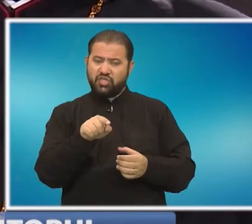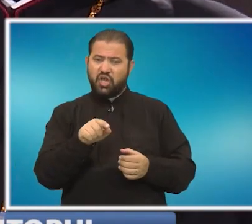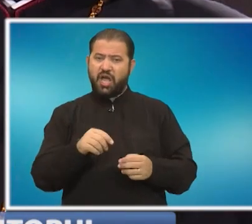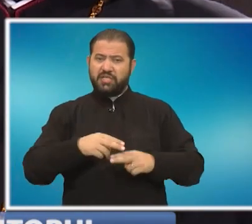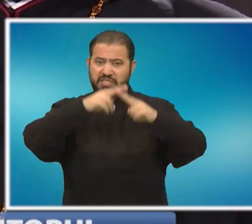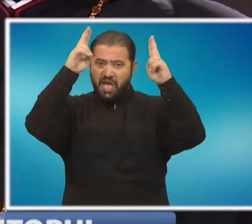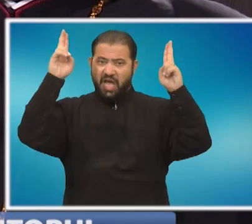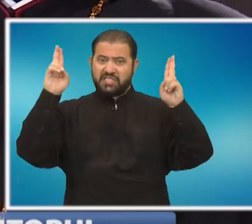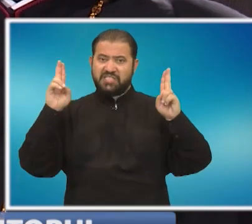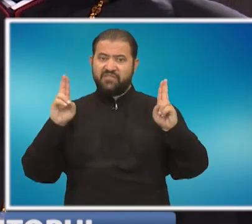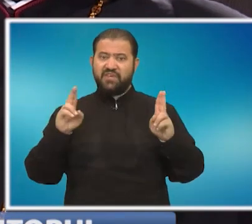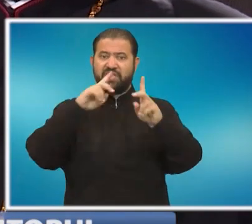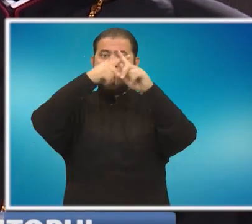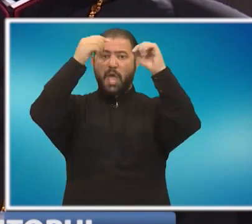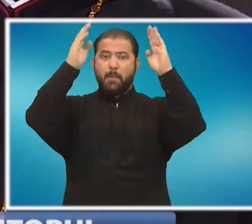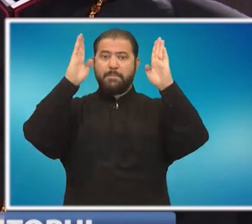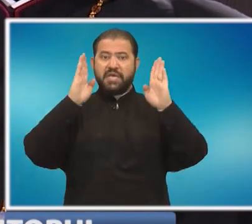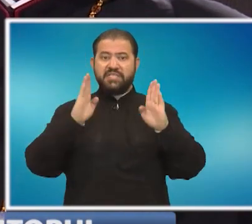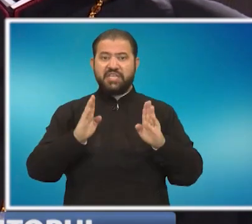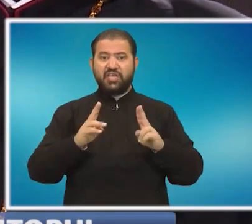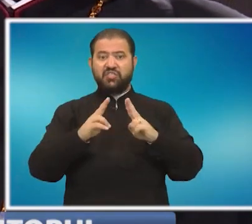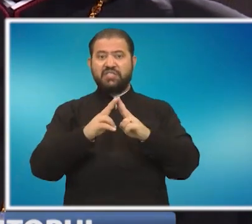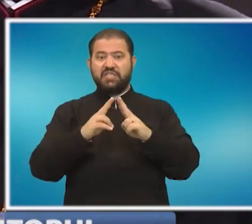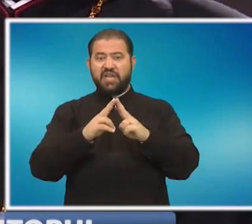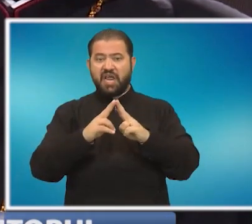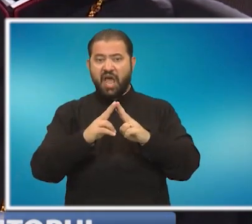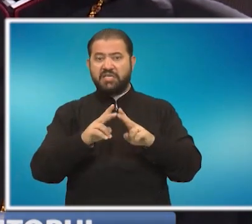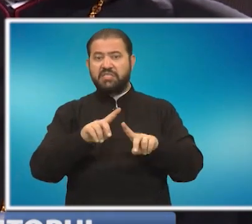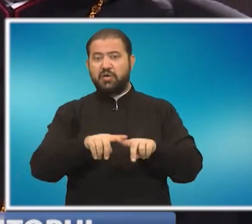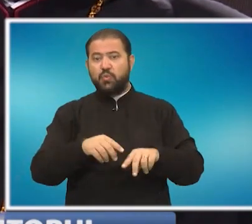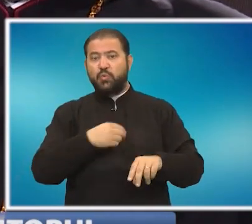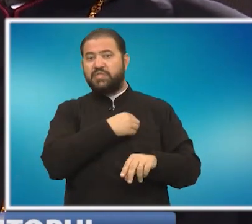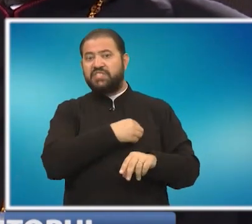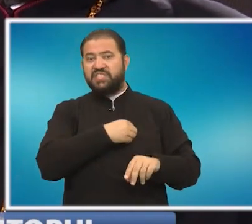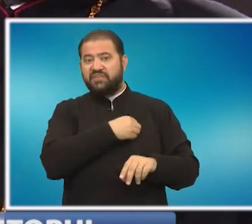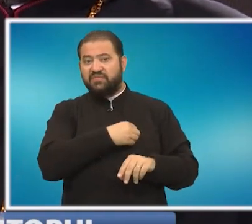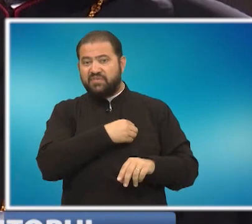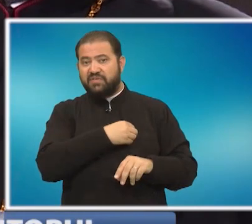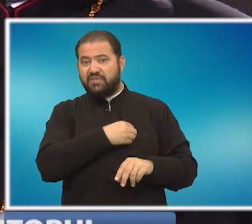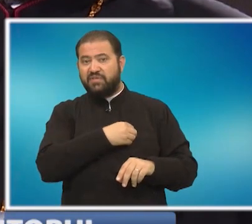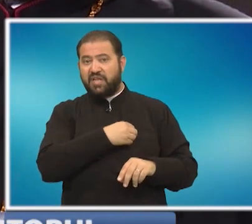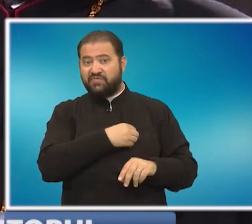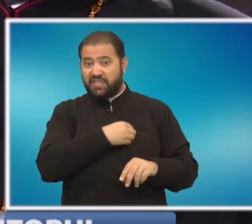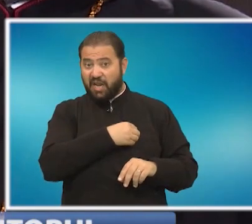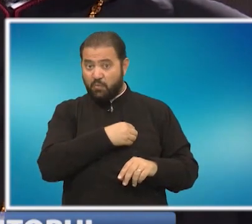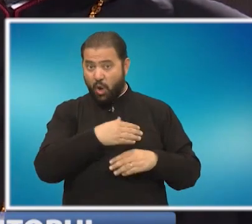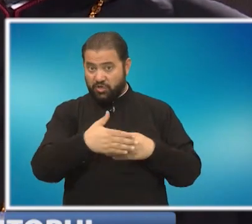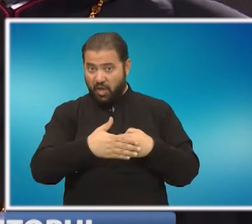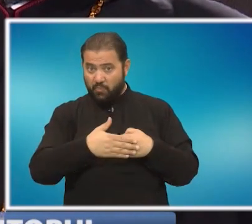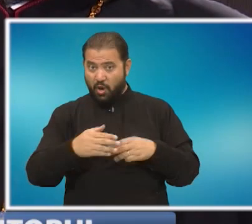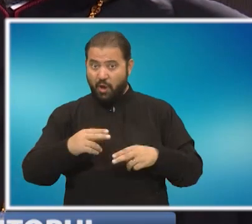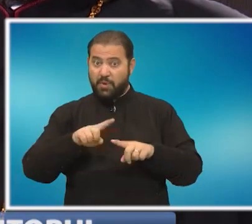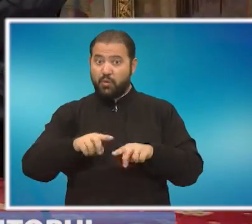a Sfântului Lăcaș să se întâlnească aievea cu Sfântul Dimitrie și